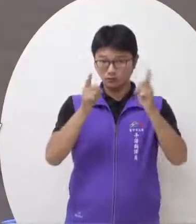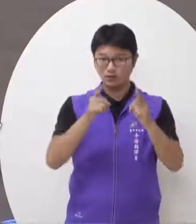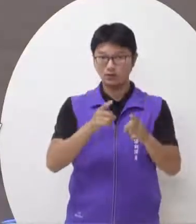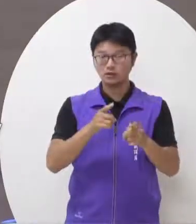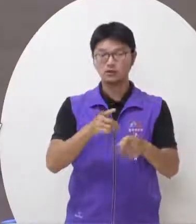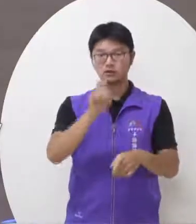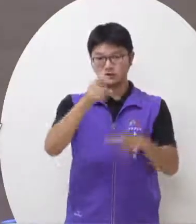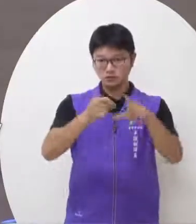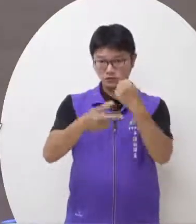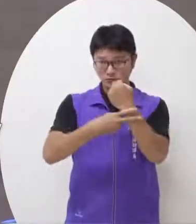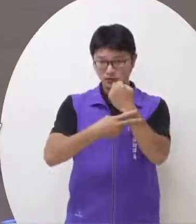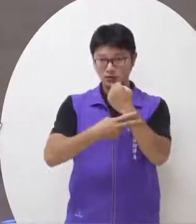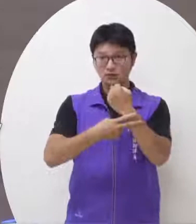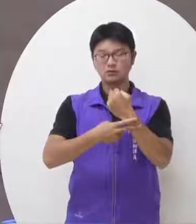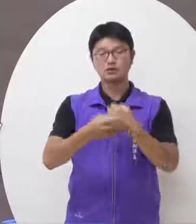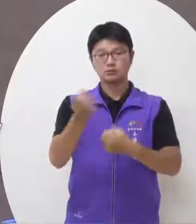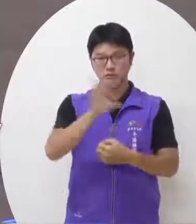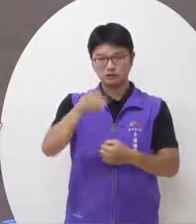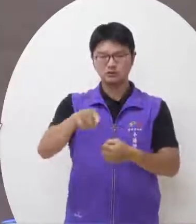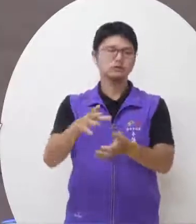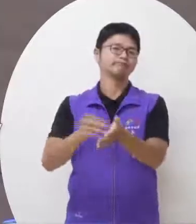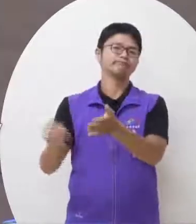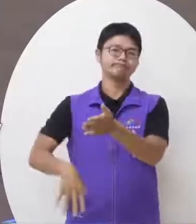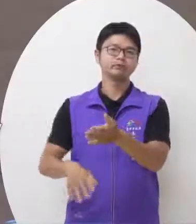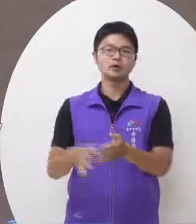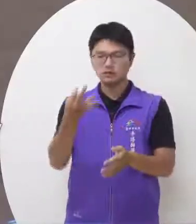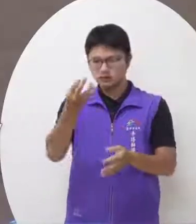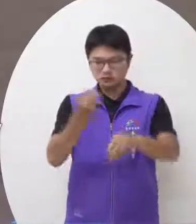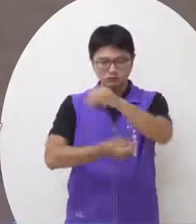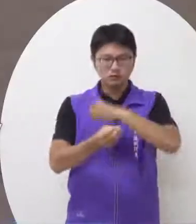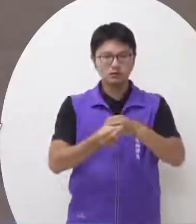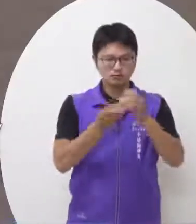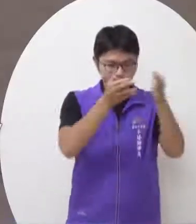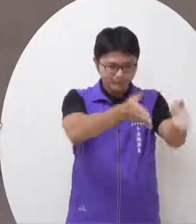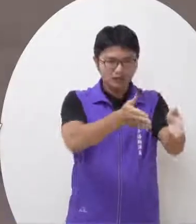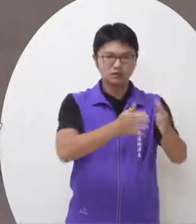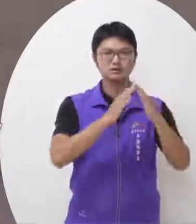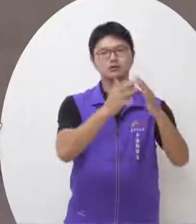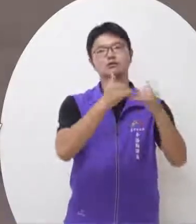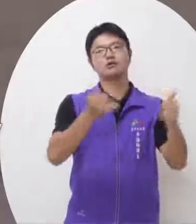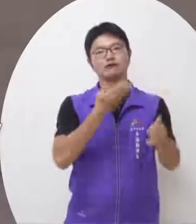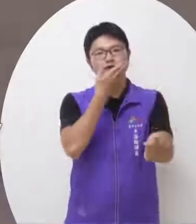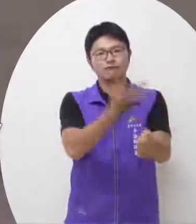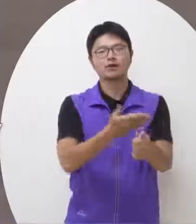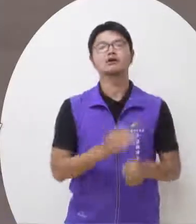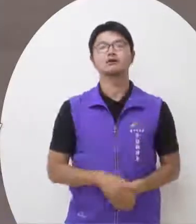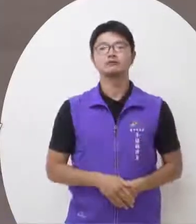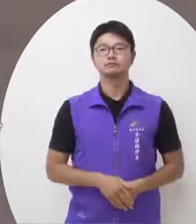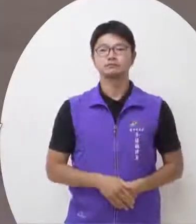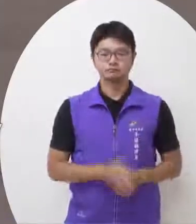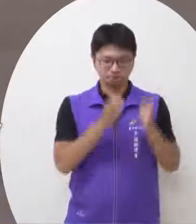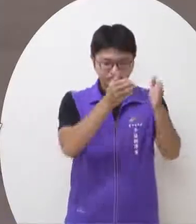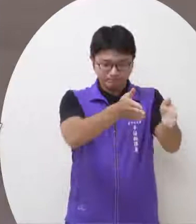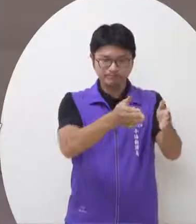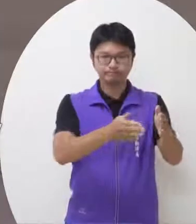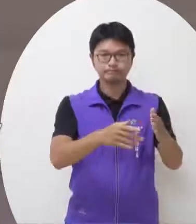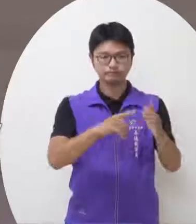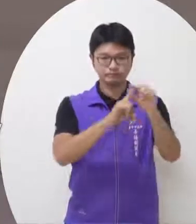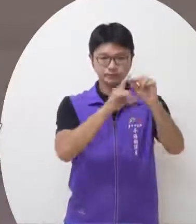要取消。然后呢，把钱挪在哪里？给市民，限定市民是什么意思